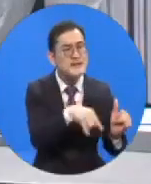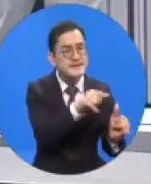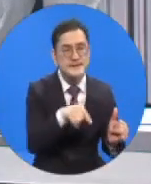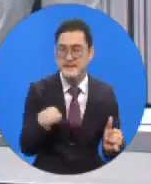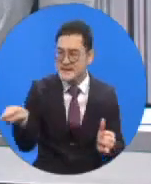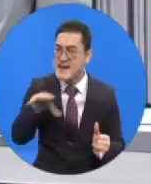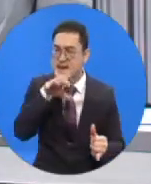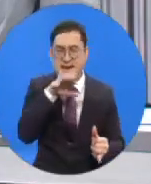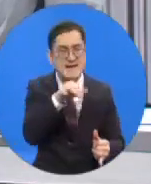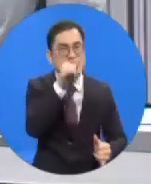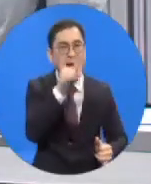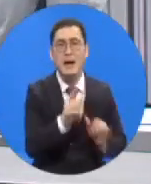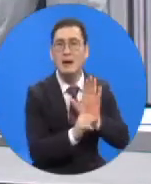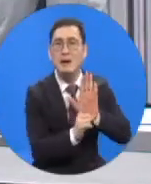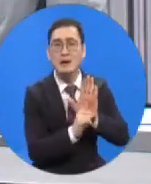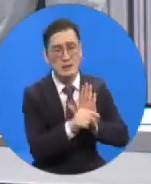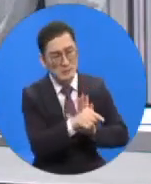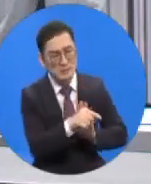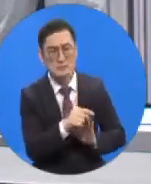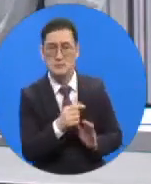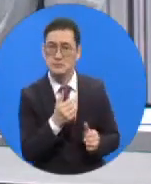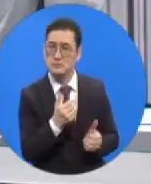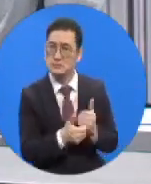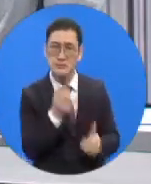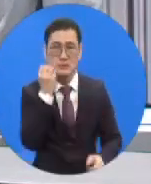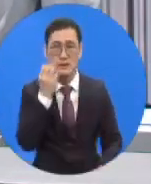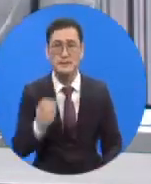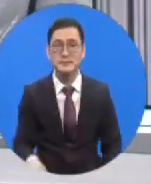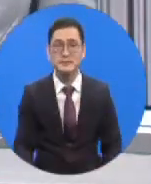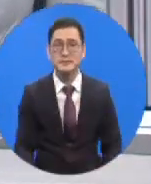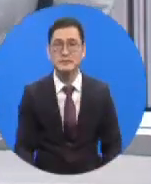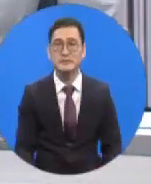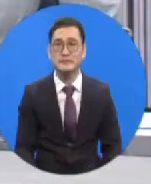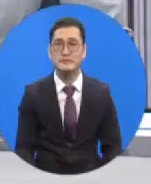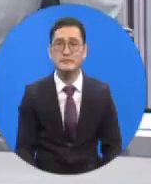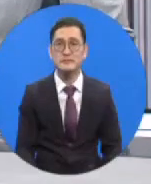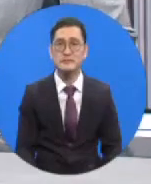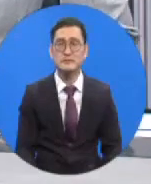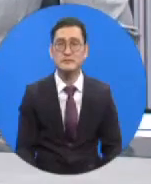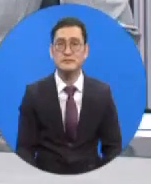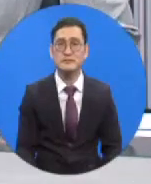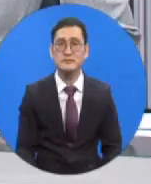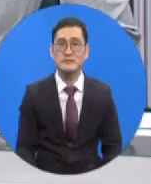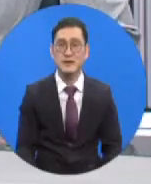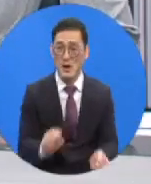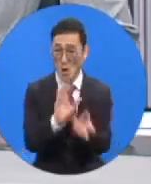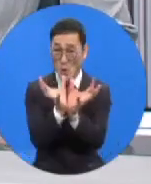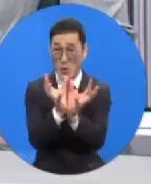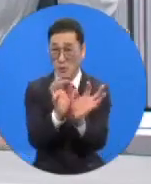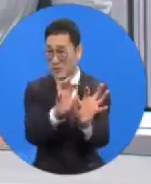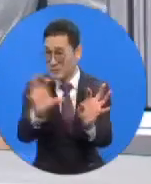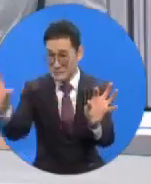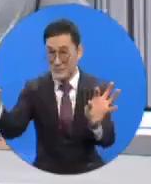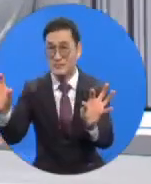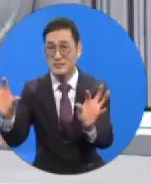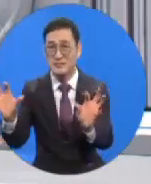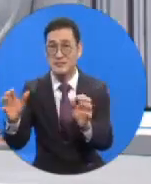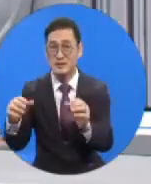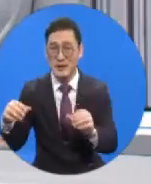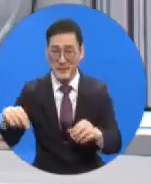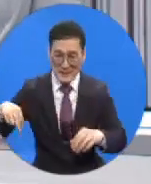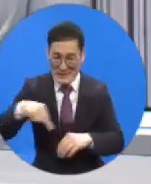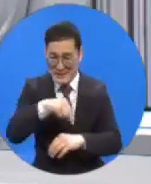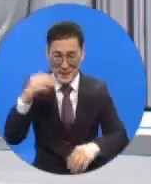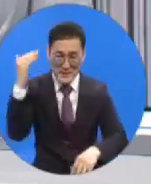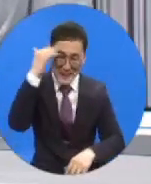앞에 있는 화환을 두고 정말 안전에는 뭐 별로 문제가 되지 않는다라는 의견도 있고 또 안전에 문제가 된다. 여러